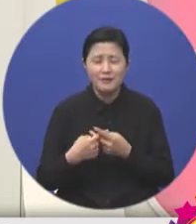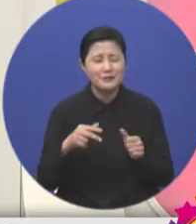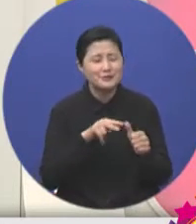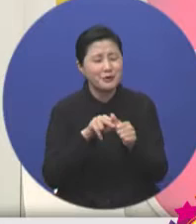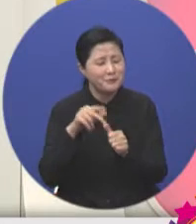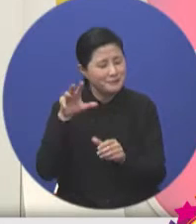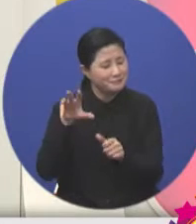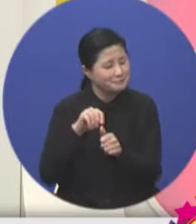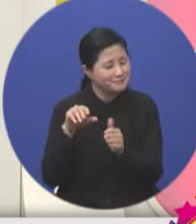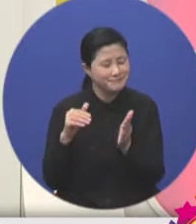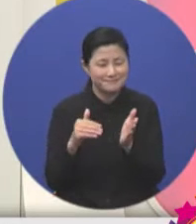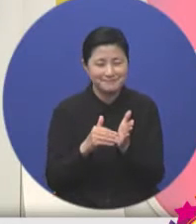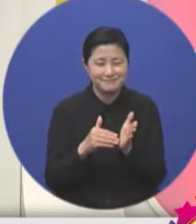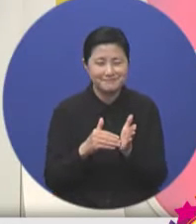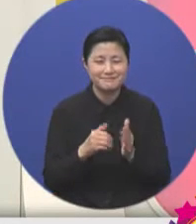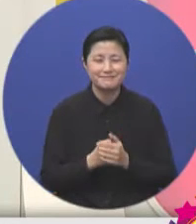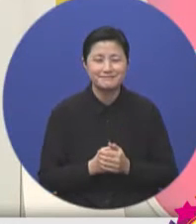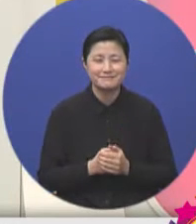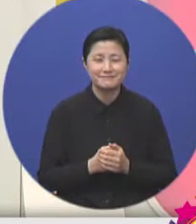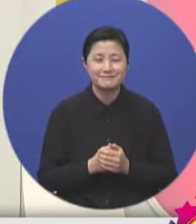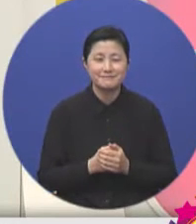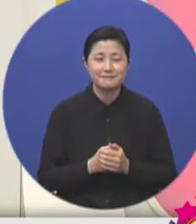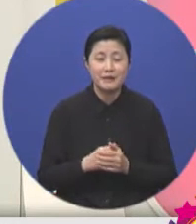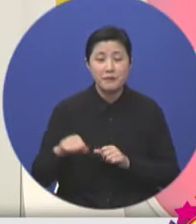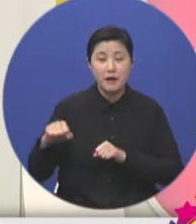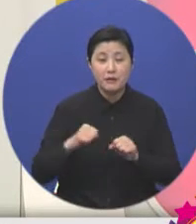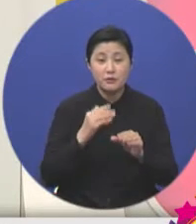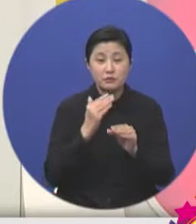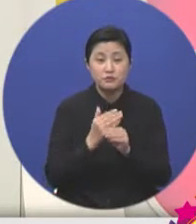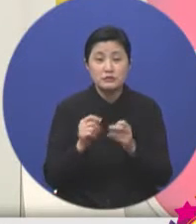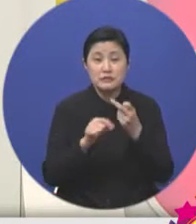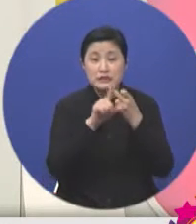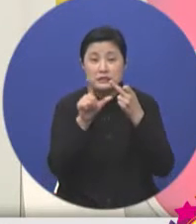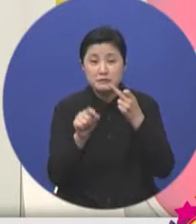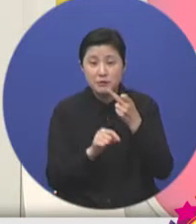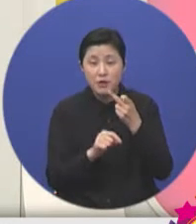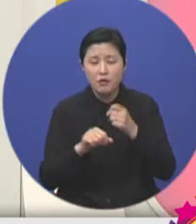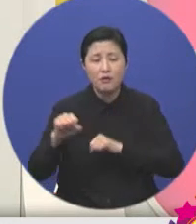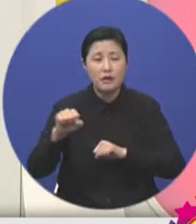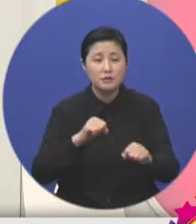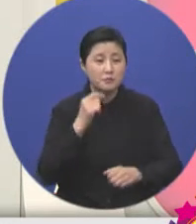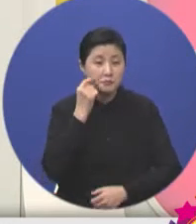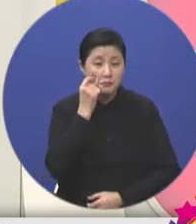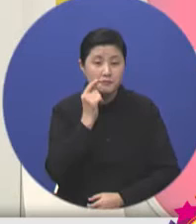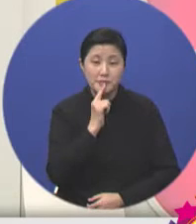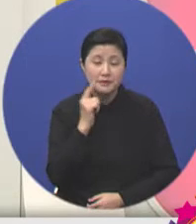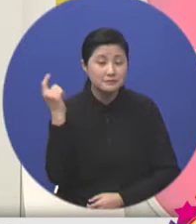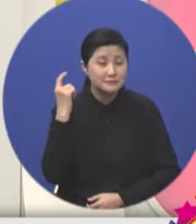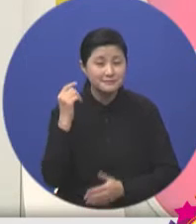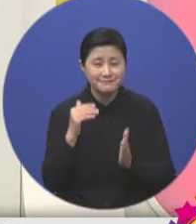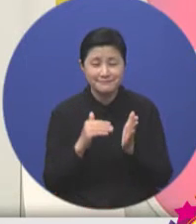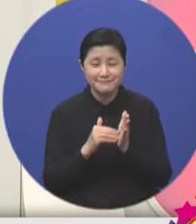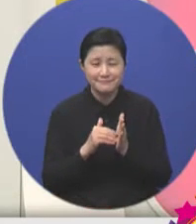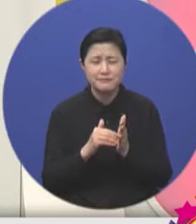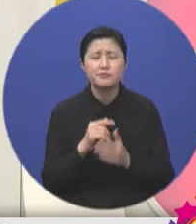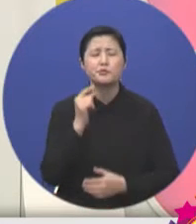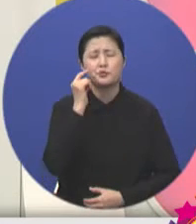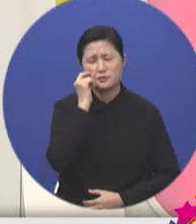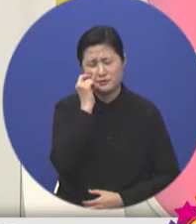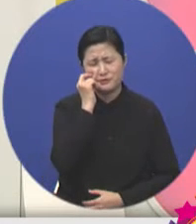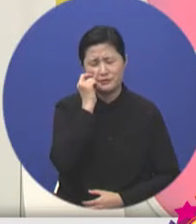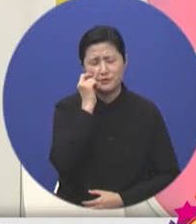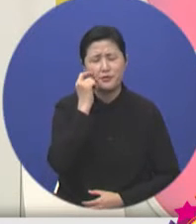입수했죠, 아버님. 아 근데 이렇게 하는데 12월 달에는 또 봉사를 못 하셨다고요? 12월 달에는 봉사를 못